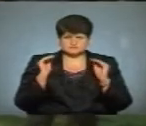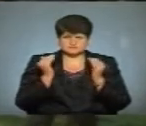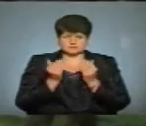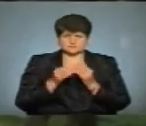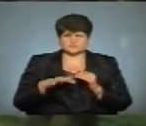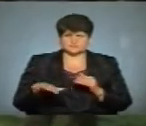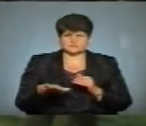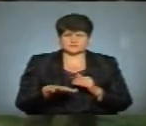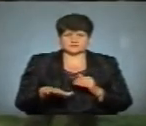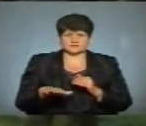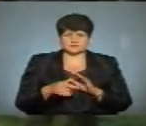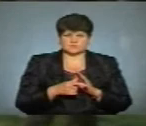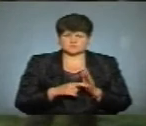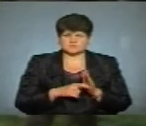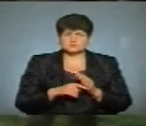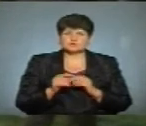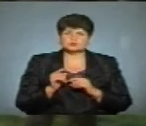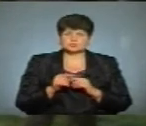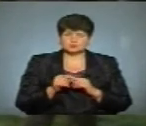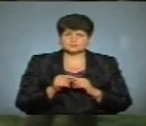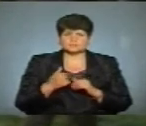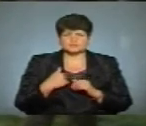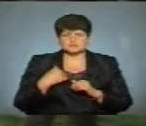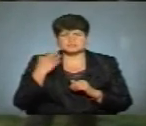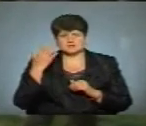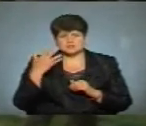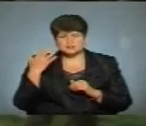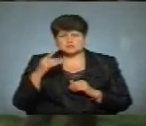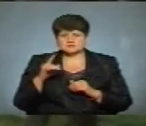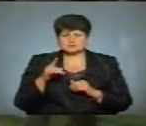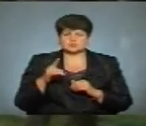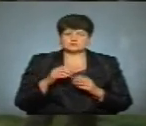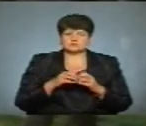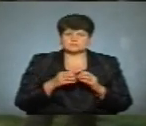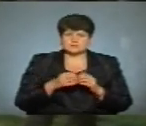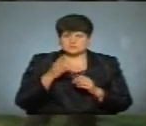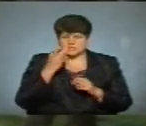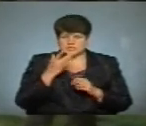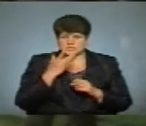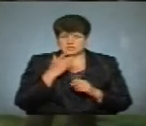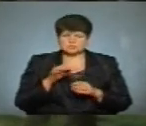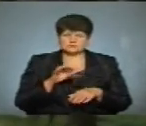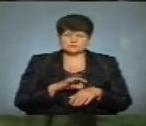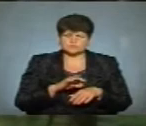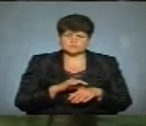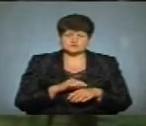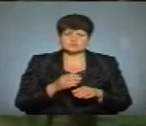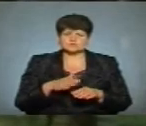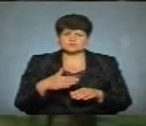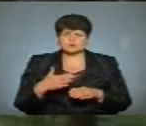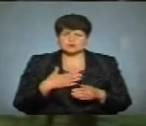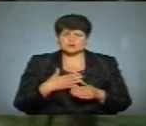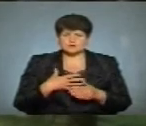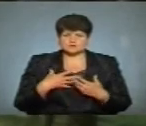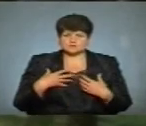в умовах приміщення. Тому мені здається, що загрози літньої епідемії з точки зору громадського